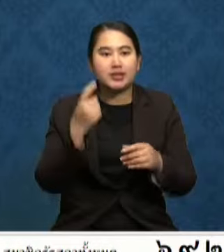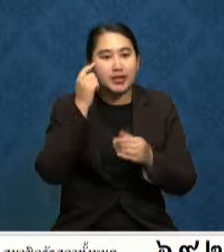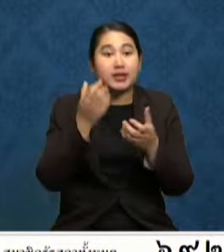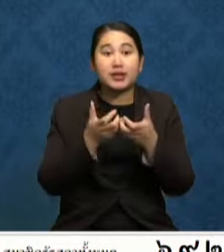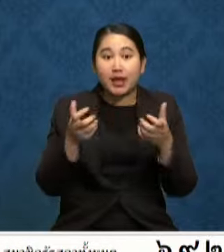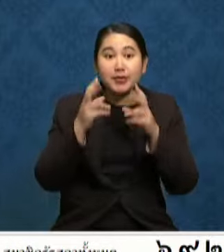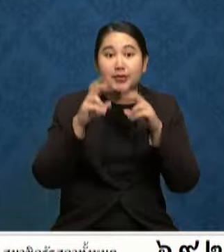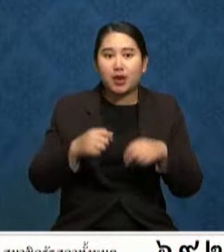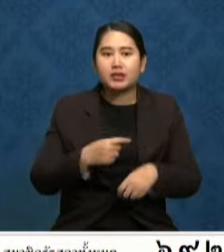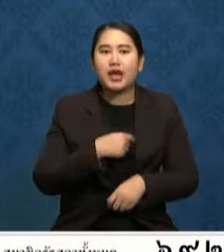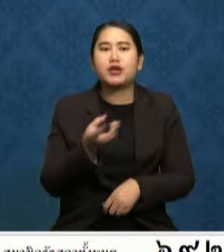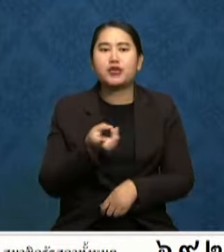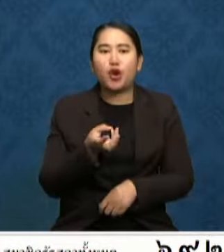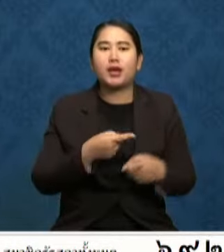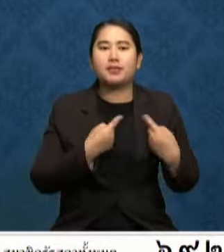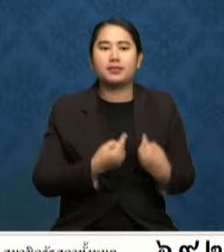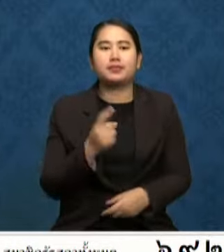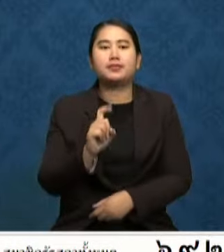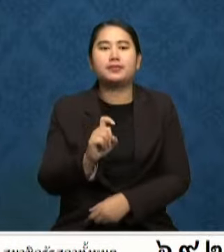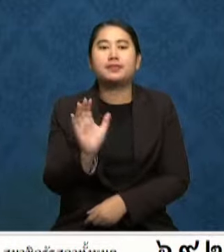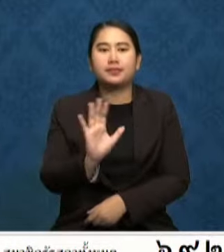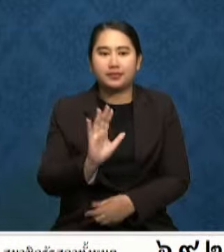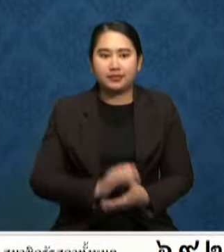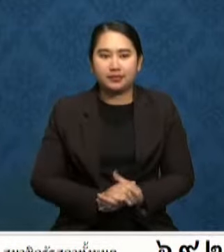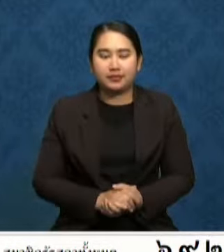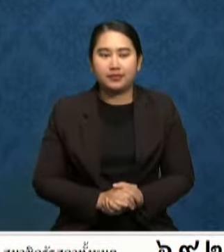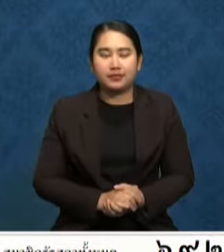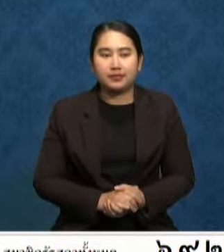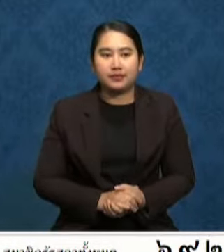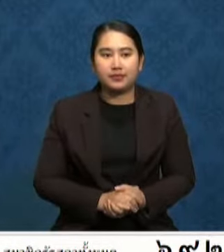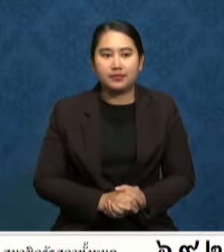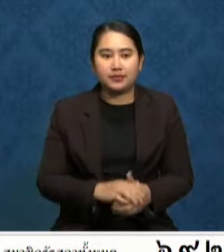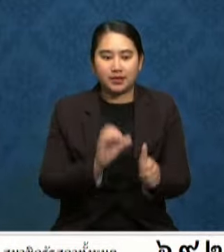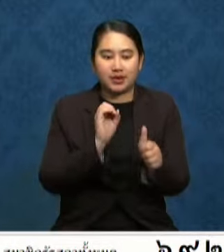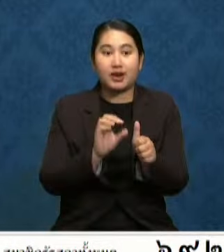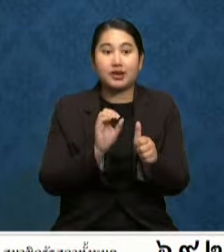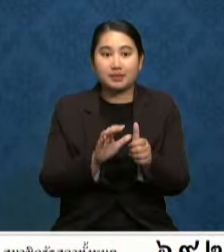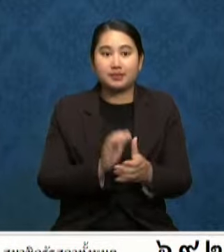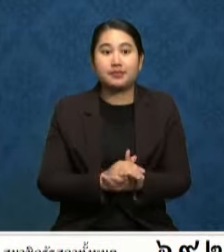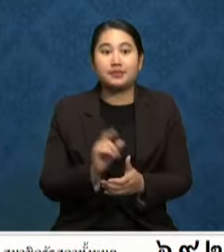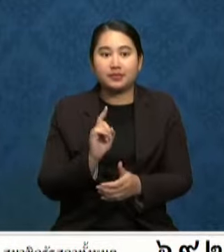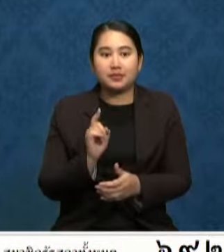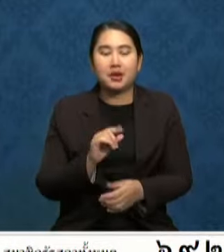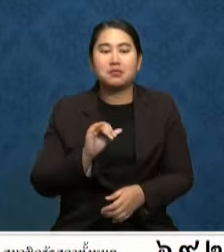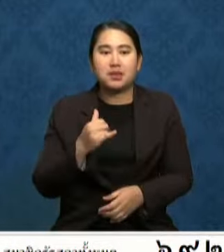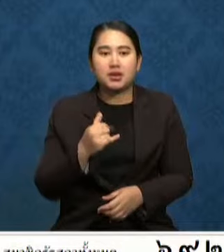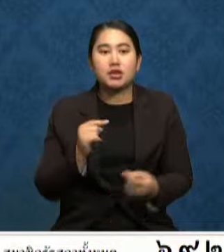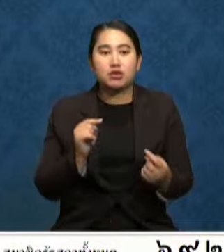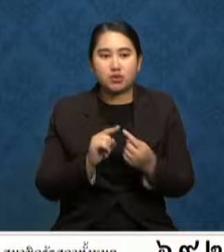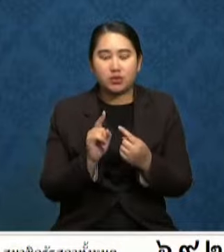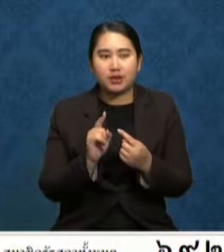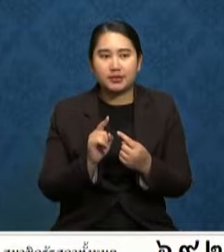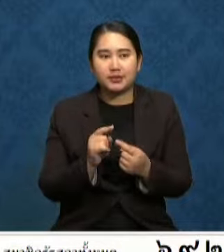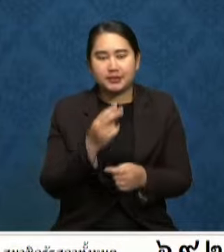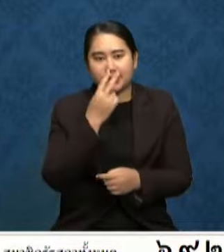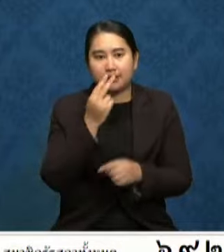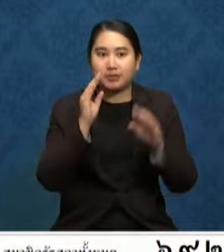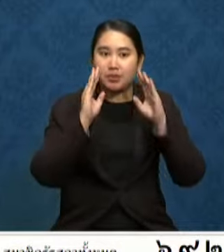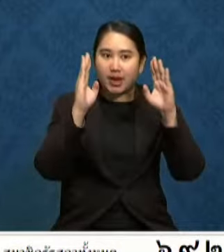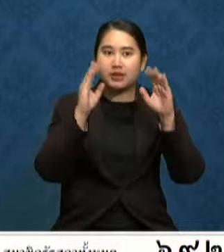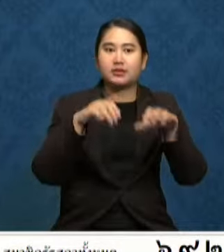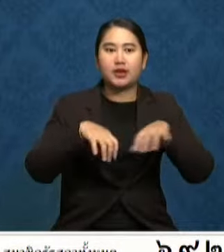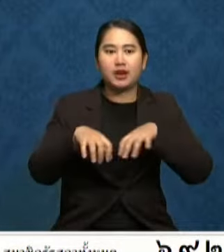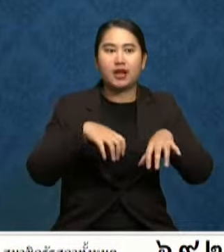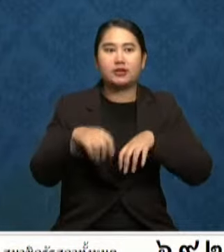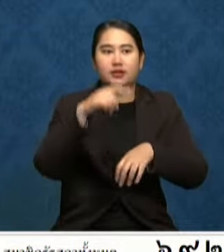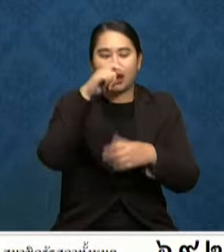าอยาไปน้อยใหญ่ อยาไปเสยกำลงใจบางข้อเสนอเี้ก็อาจจะมาจากมมมองที่ไม่เคยมีประโกกณในก